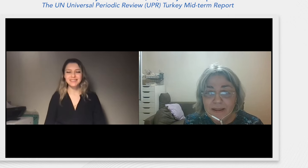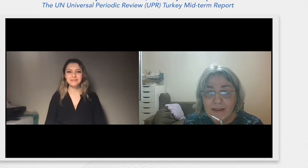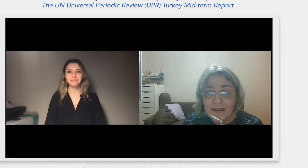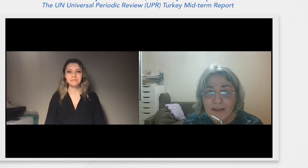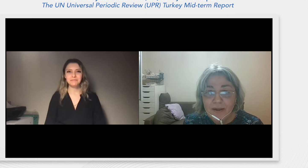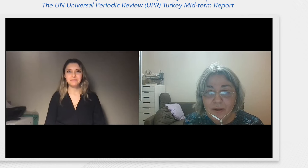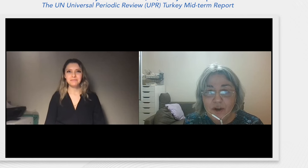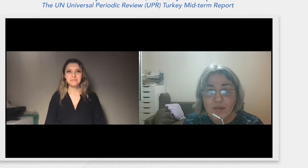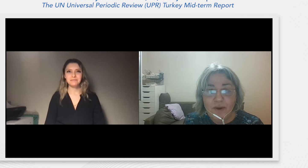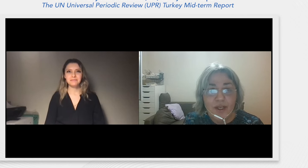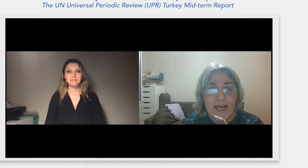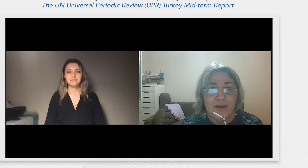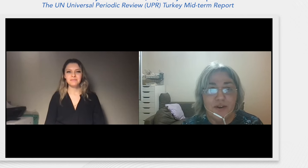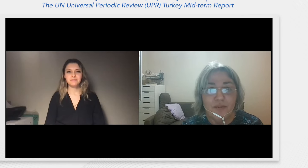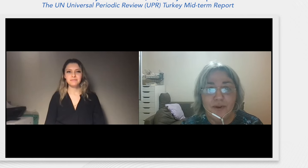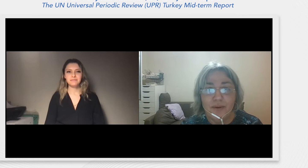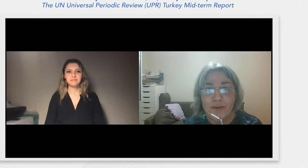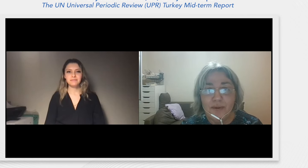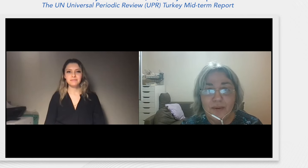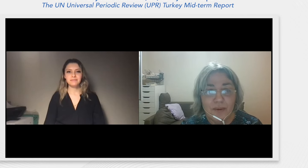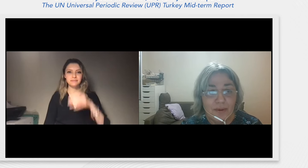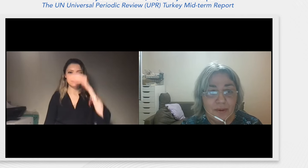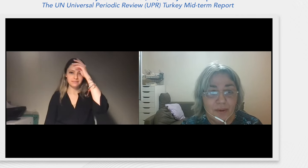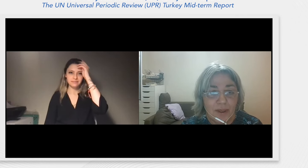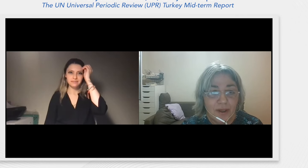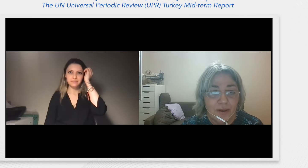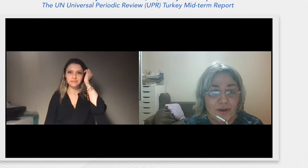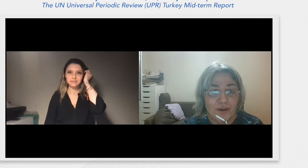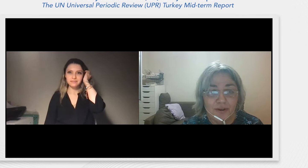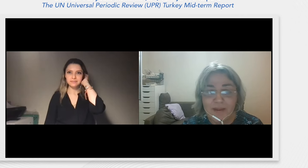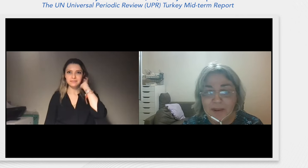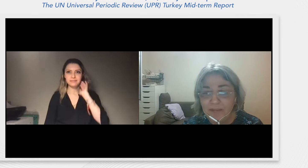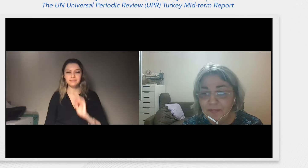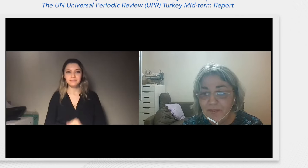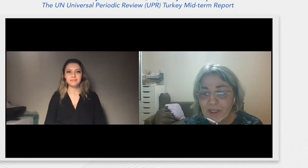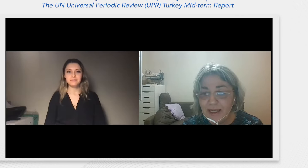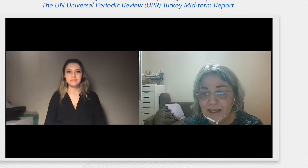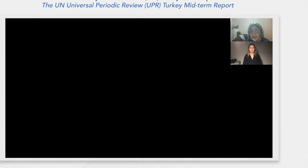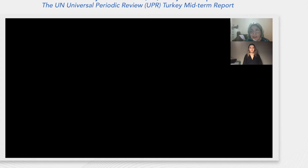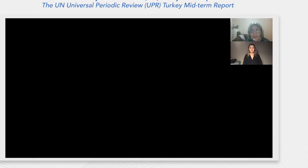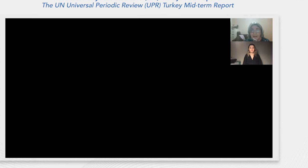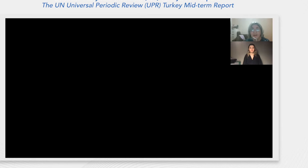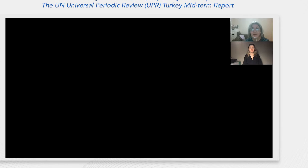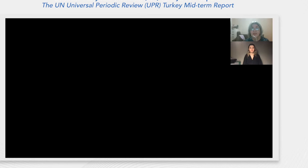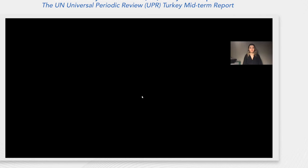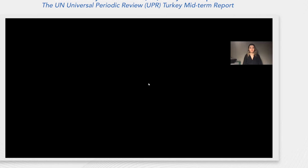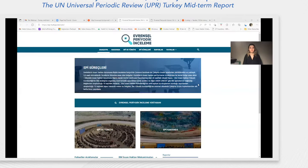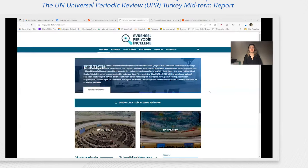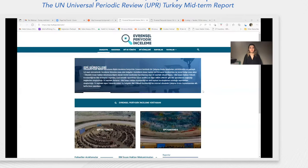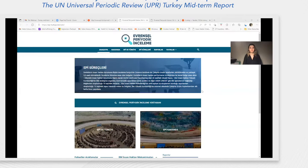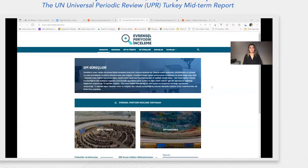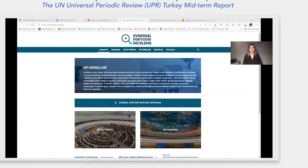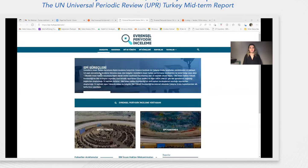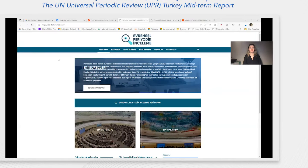Bu arada Ferah aslında. Görünmüyor, neden görünmüyor? Bilmiyorum. Göründü, tamam. Görünmedi. Görünmüyor,